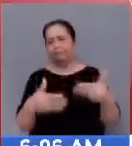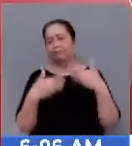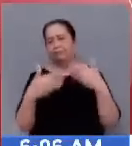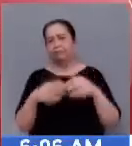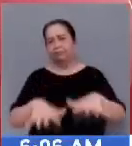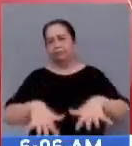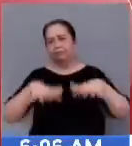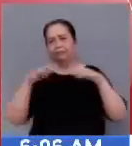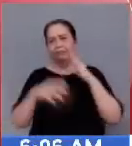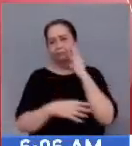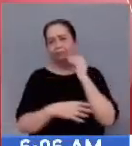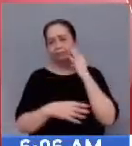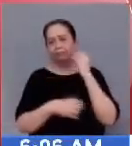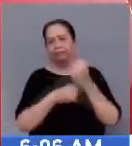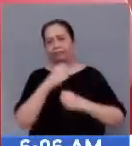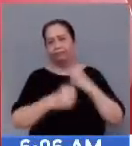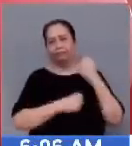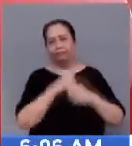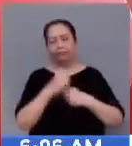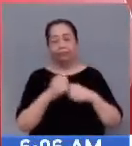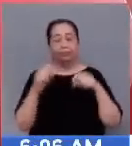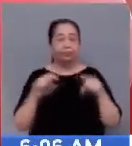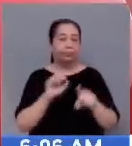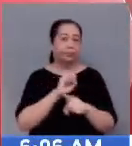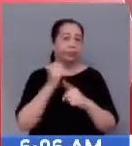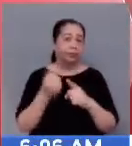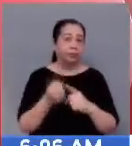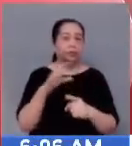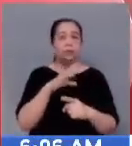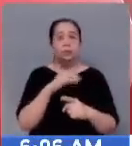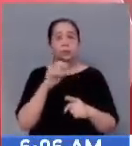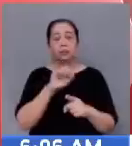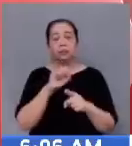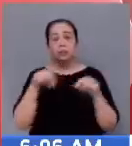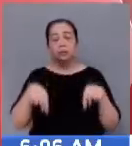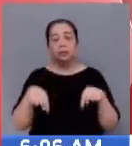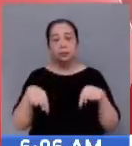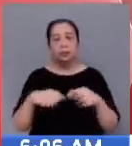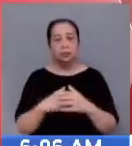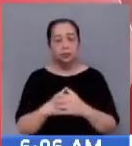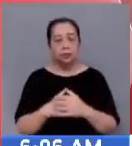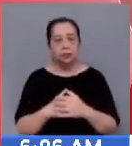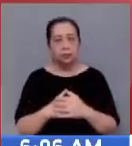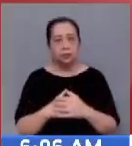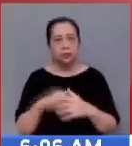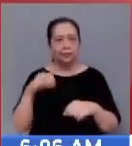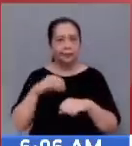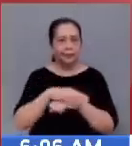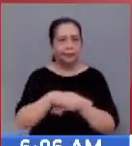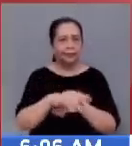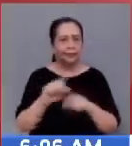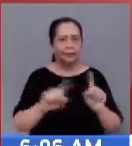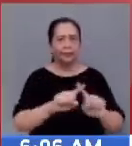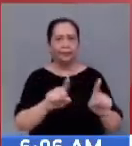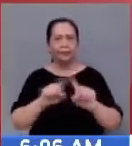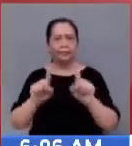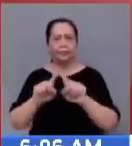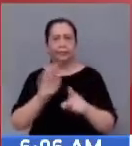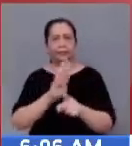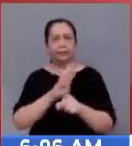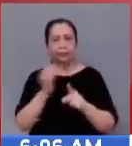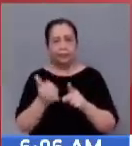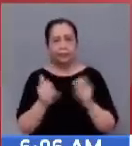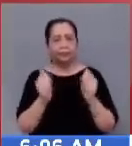ganitong sitwasyon. At ito pong sitwasyon na ito ay nakakaapekto sa iba't ibang mga barangay dito, kabilang na po